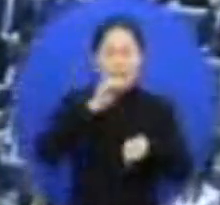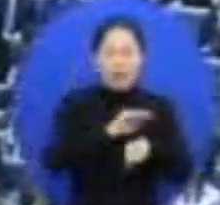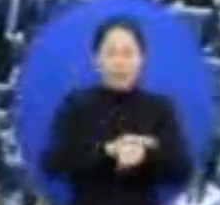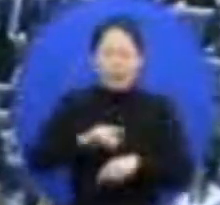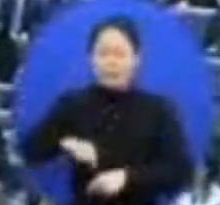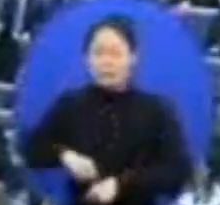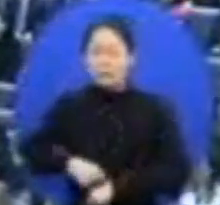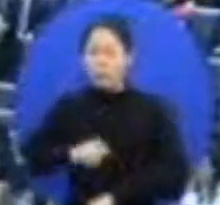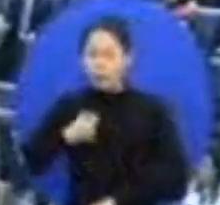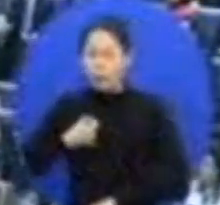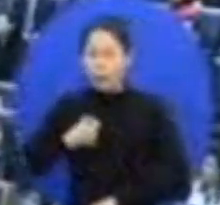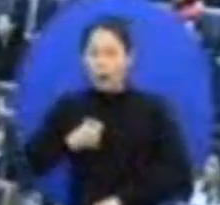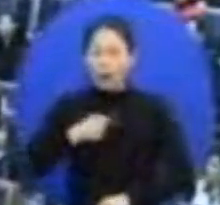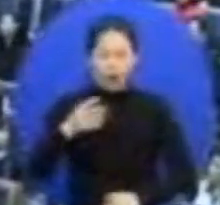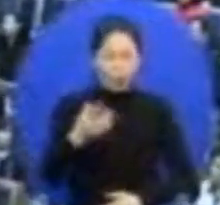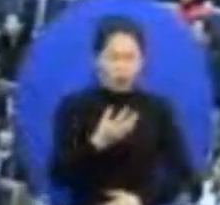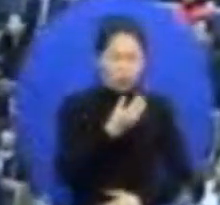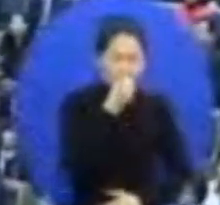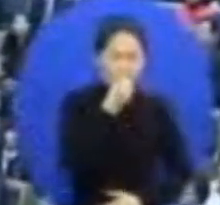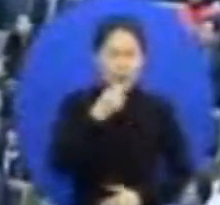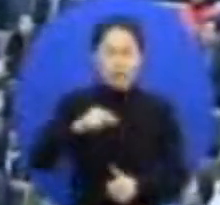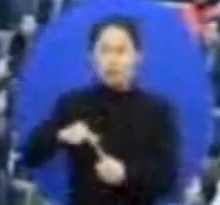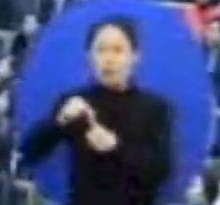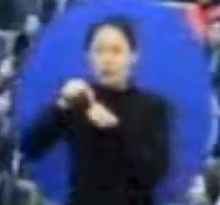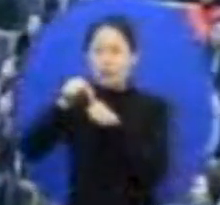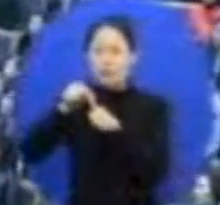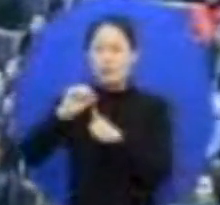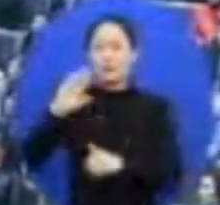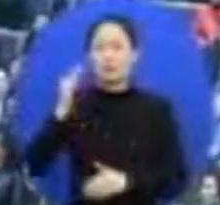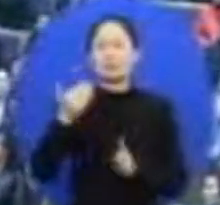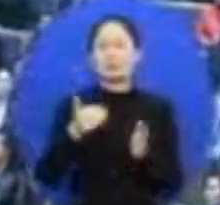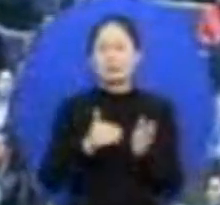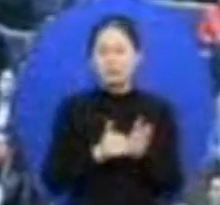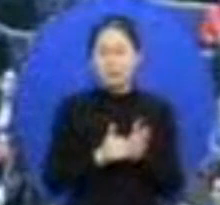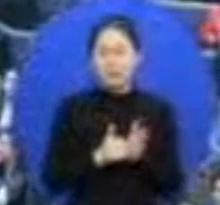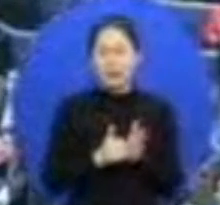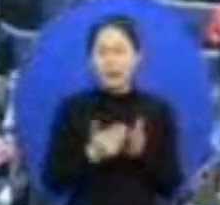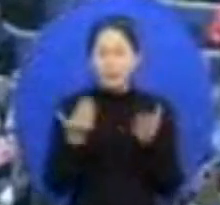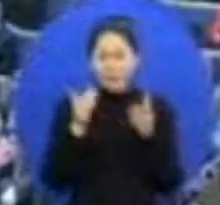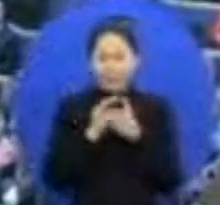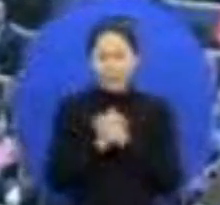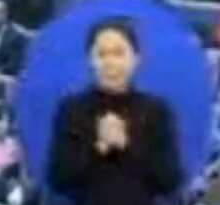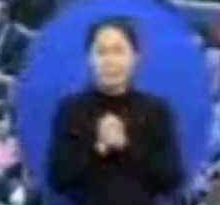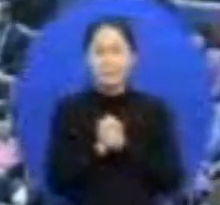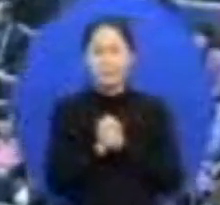거룩함과 구원 함이 되셨으니 아멜